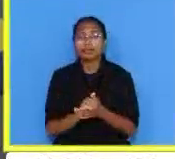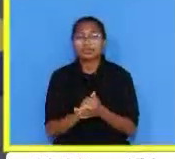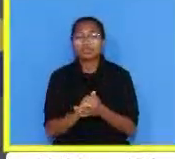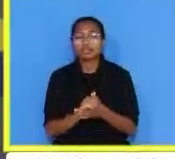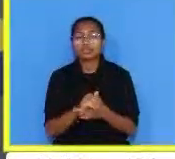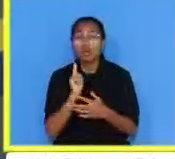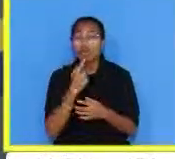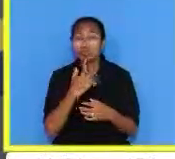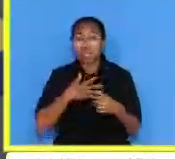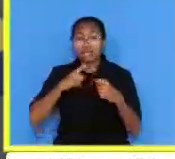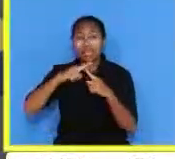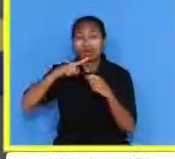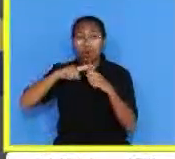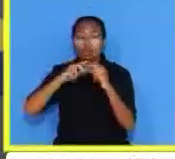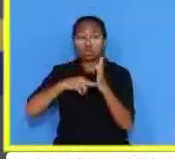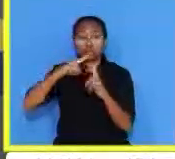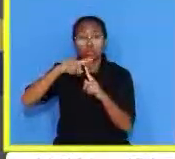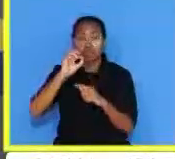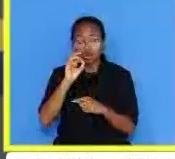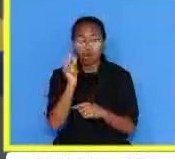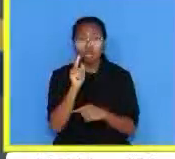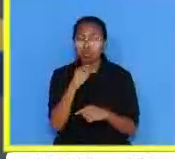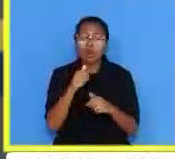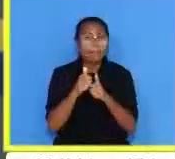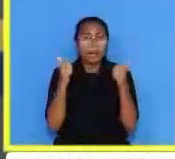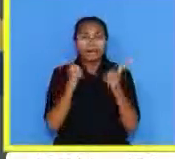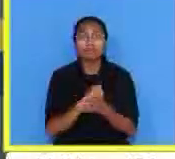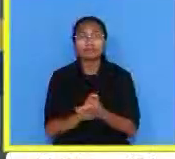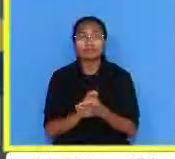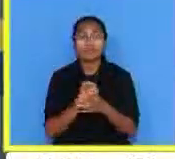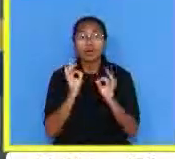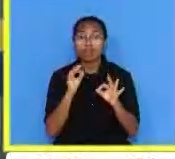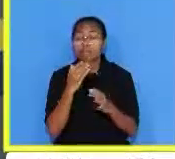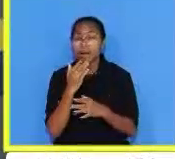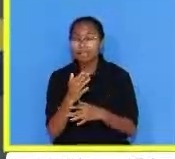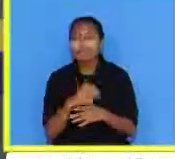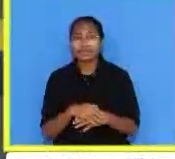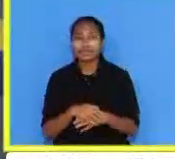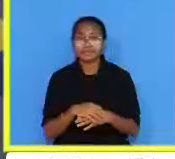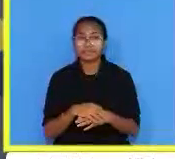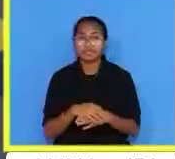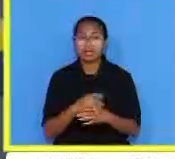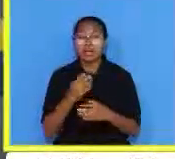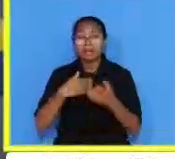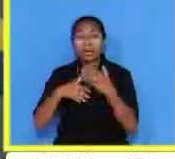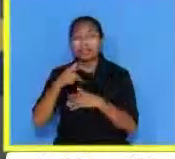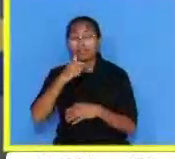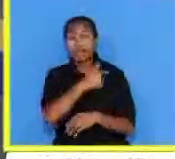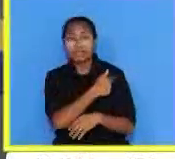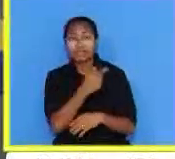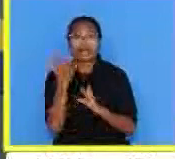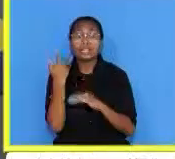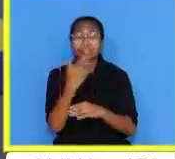bisa divaksin. Baik, terima kasih Ibu Emma penjelasannya. Kemudian kita beralih ke vaksinasi. Tadi kan dari